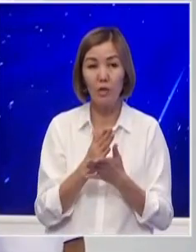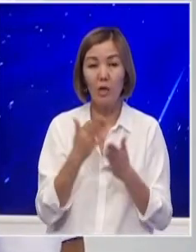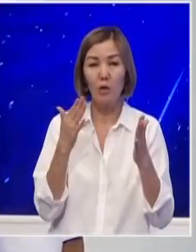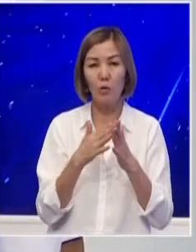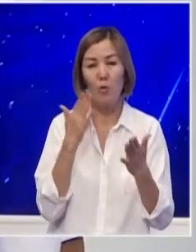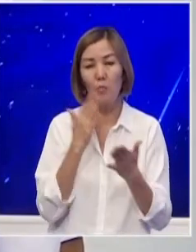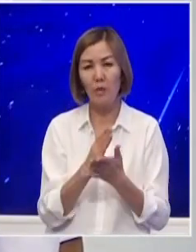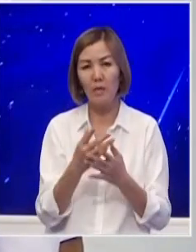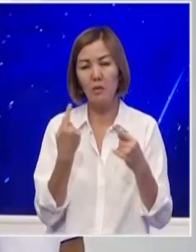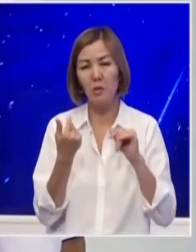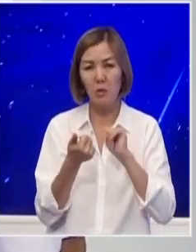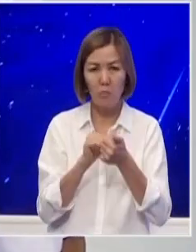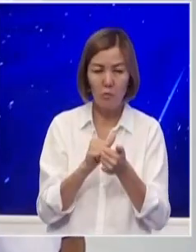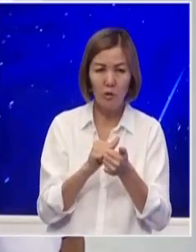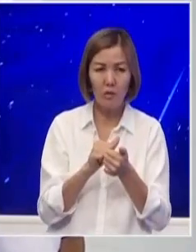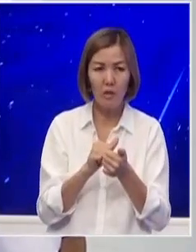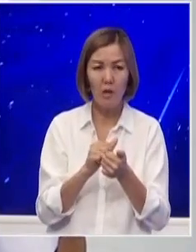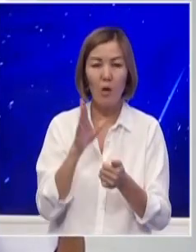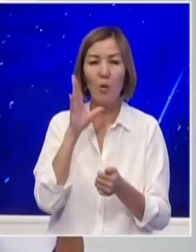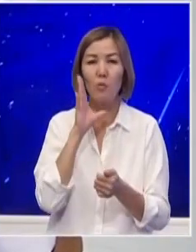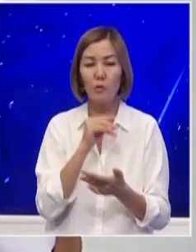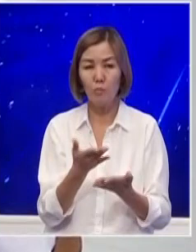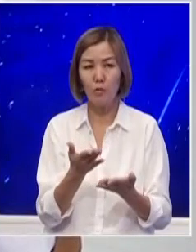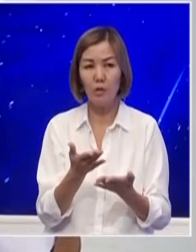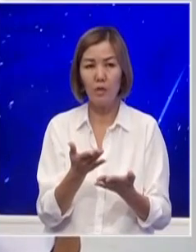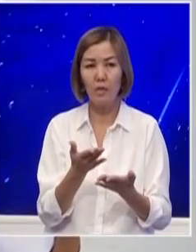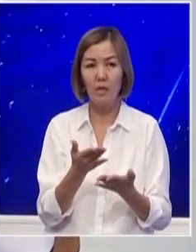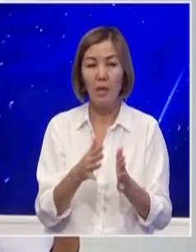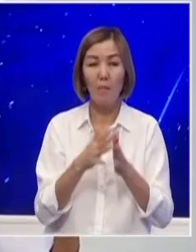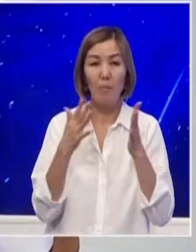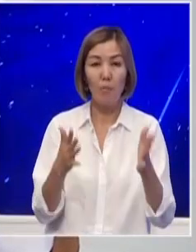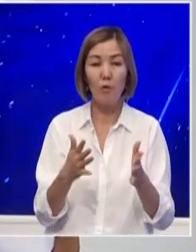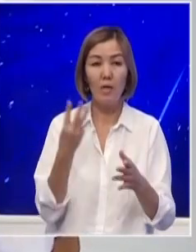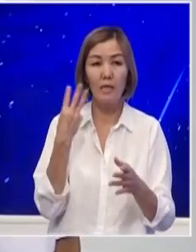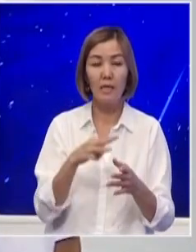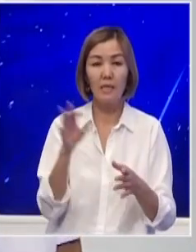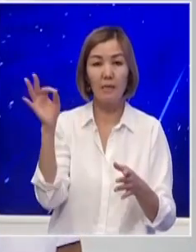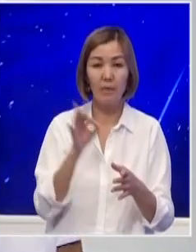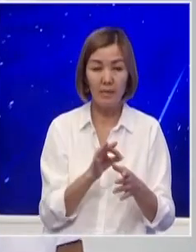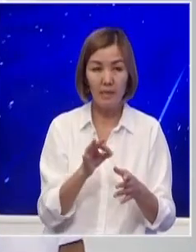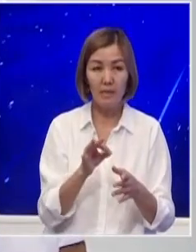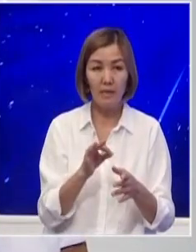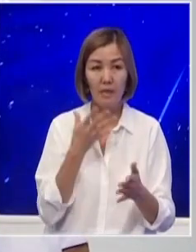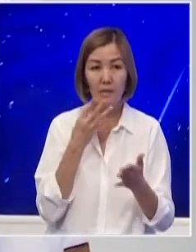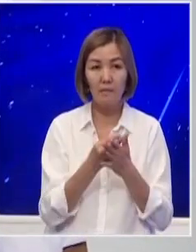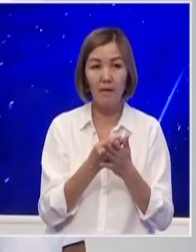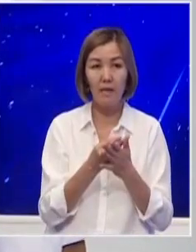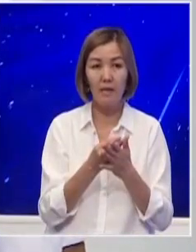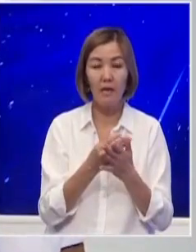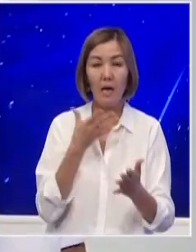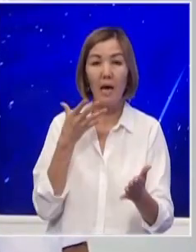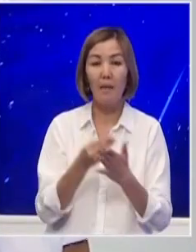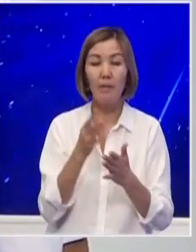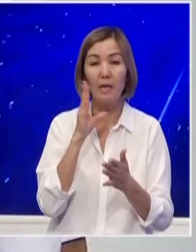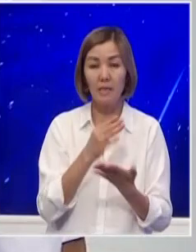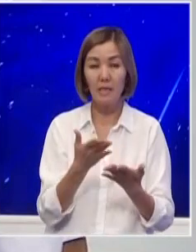имущественное положение изменится, и он сможет более 30% своих займов оплатить,